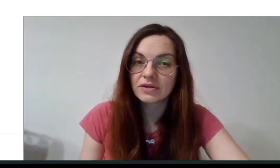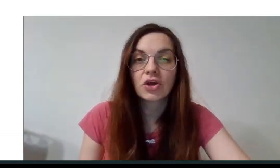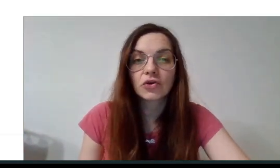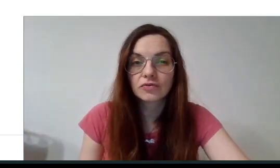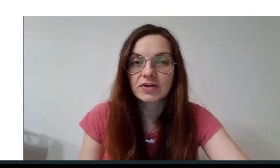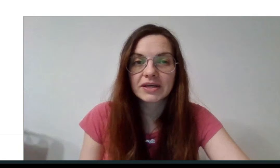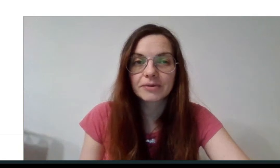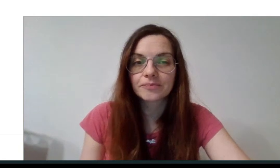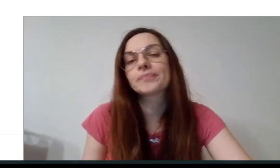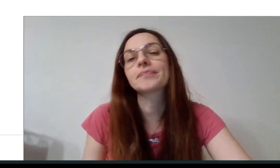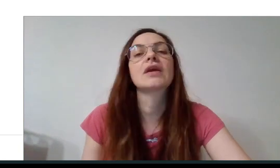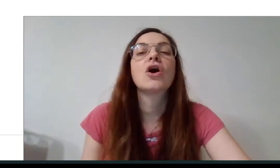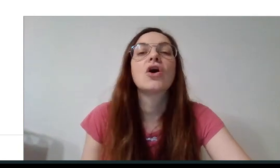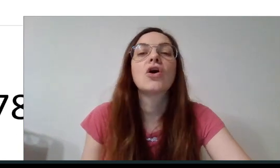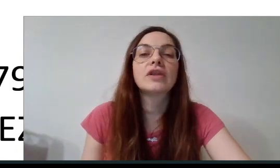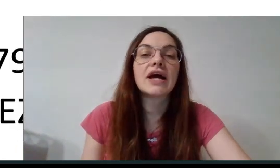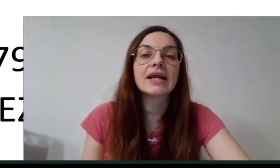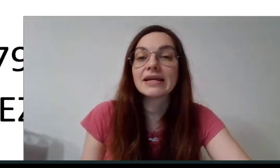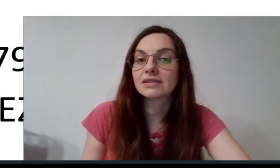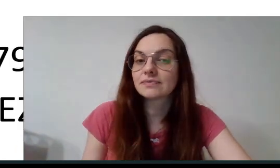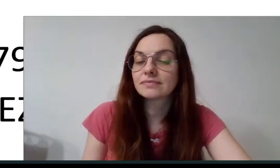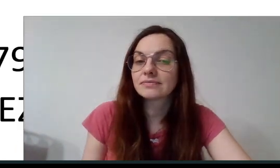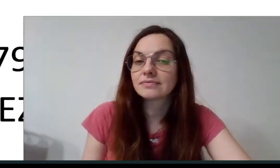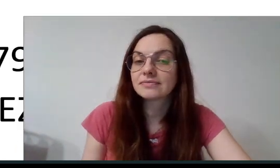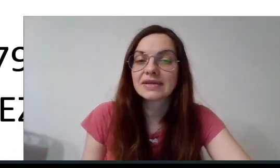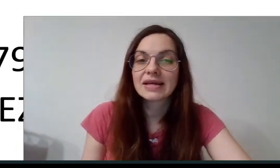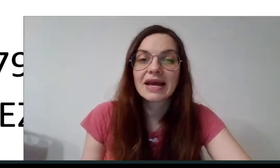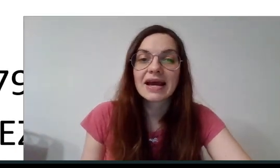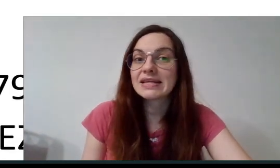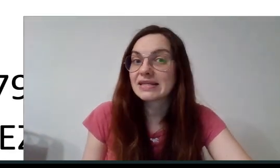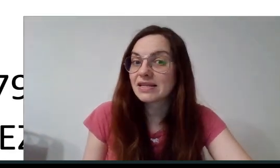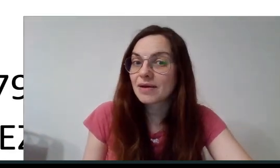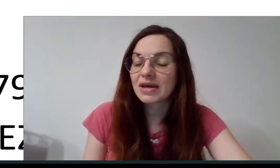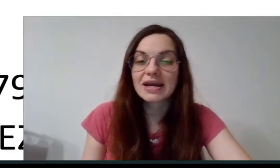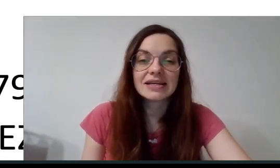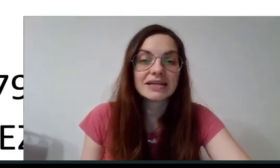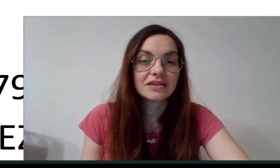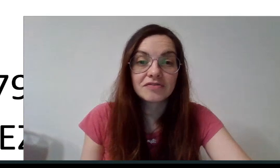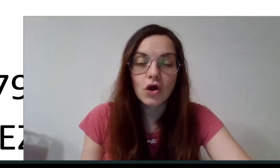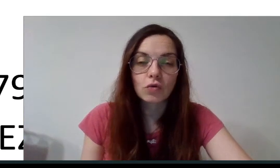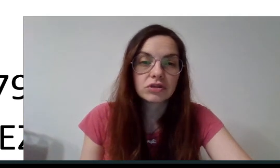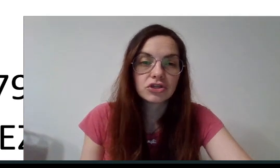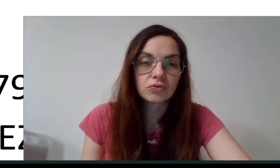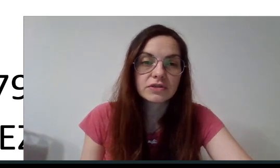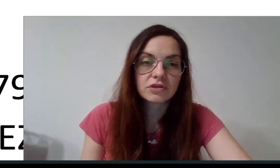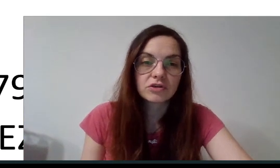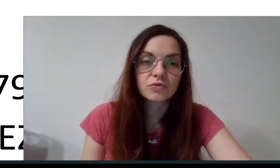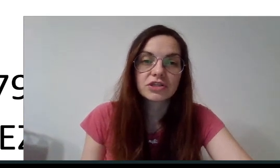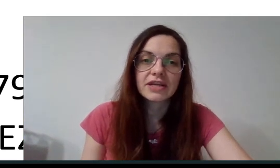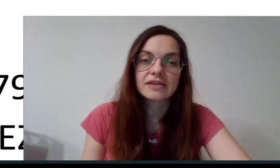Höflich. Oder nett. Eine nette Dame, eine nette Frau. Znači ljubazna gospođa.